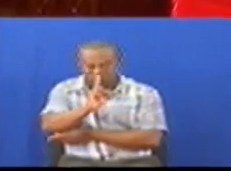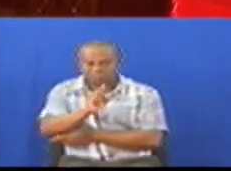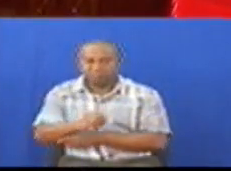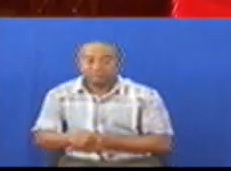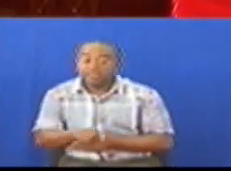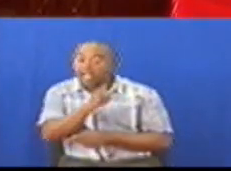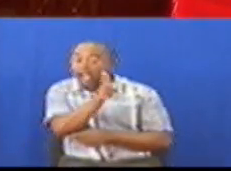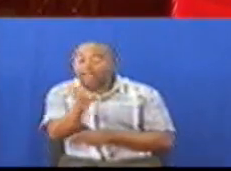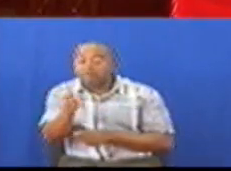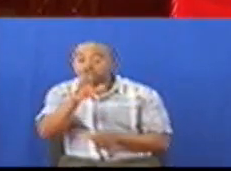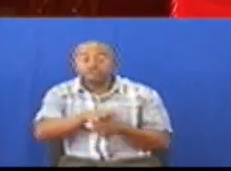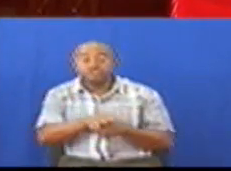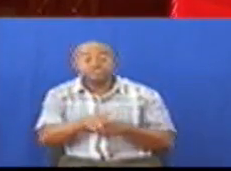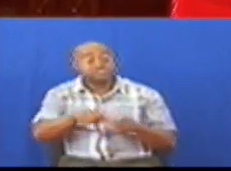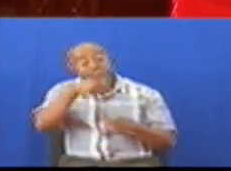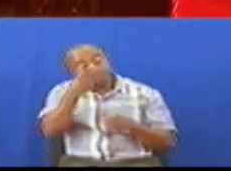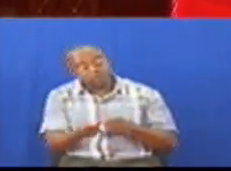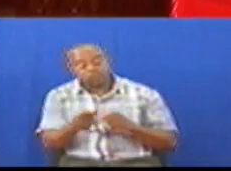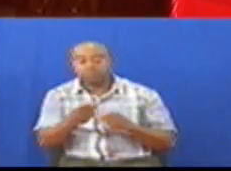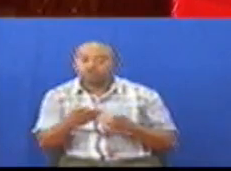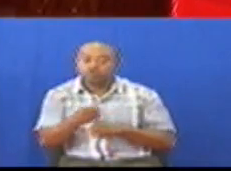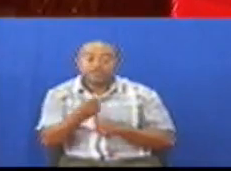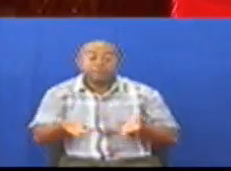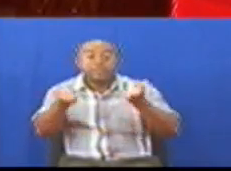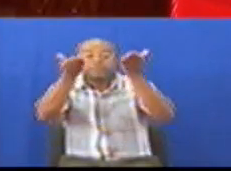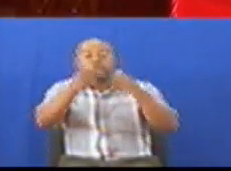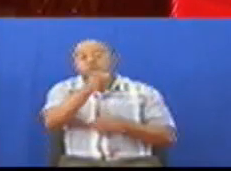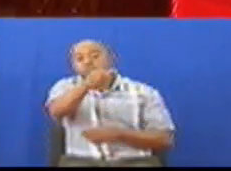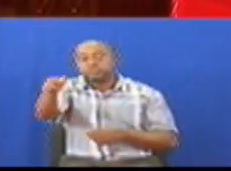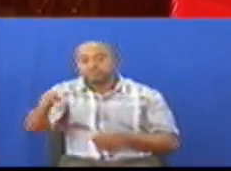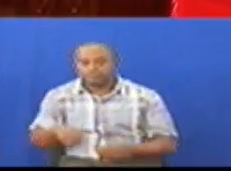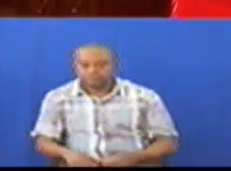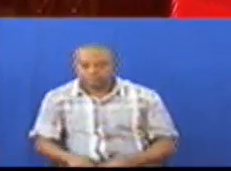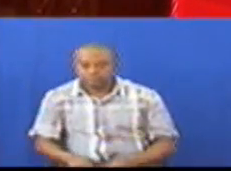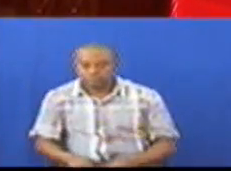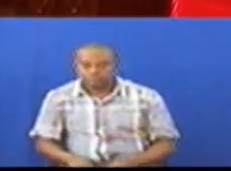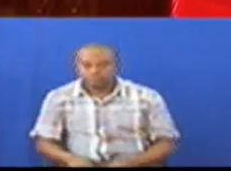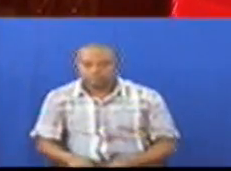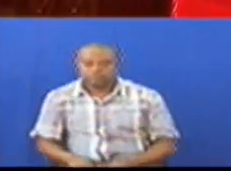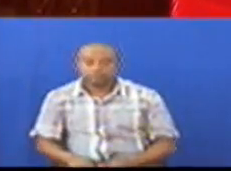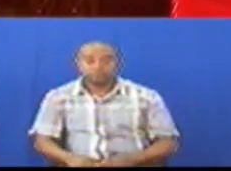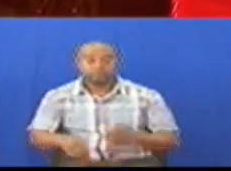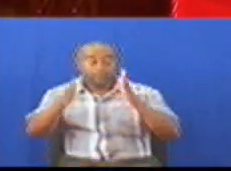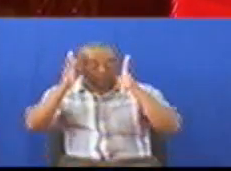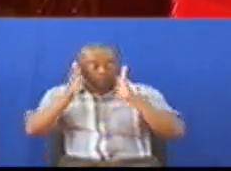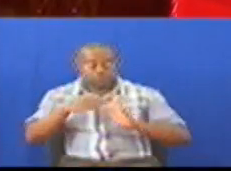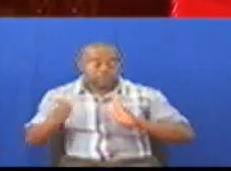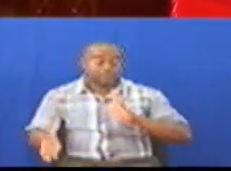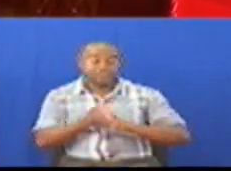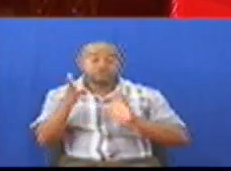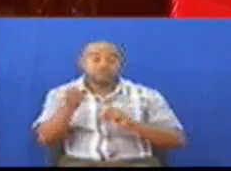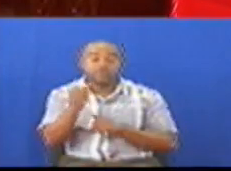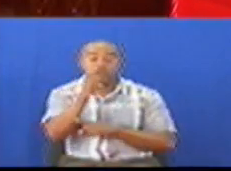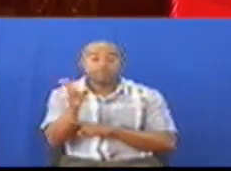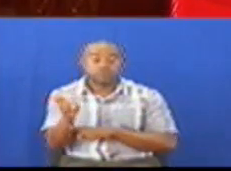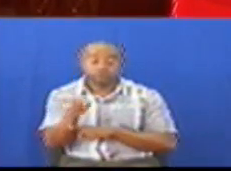itakapojiridhisha kuwa zinahitajika, hilo sio sahihi kwa maendeleo ya wananchi. Mheshimiwa Naibu Spika, chanzo cha mapato ya halmashauri